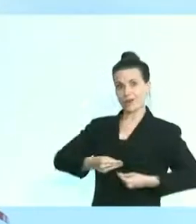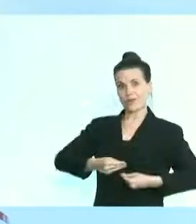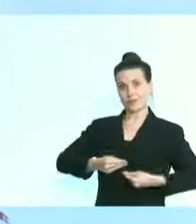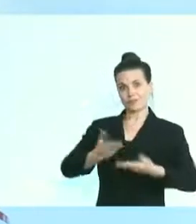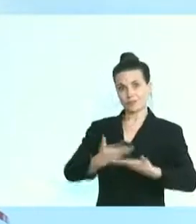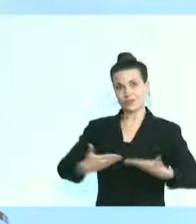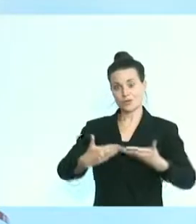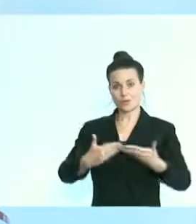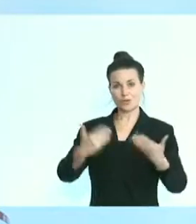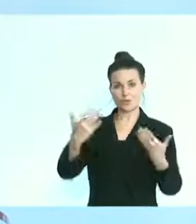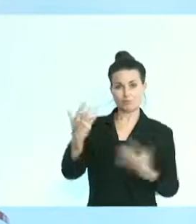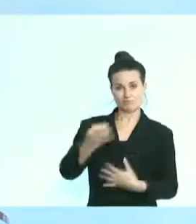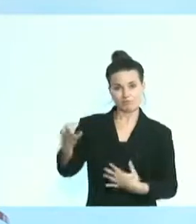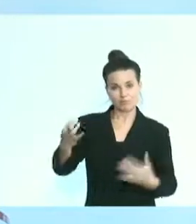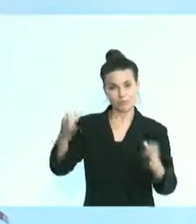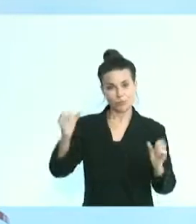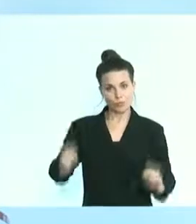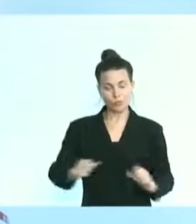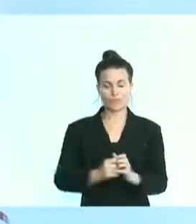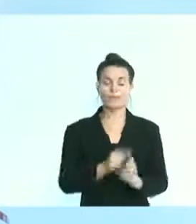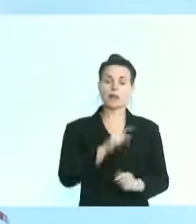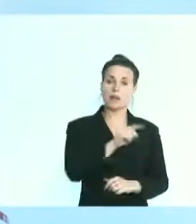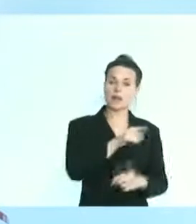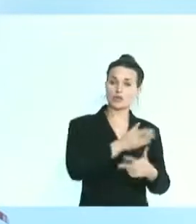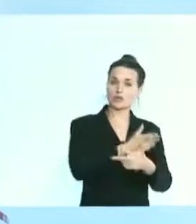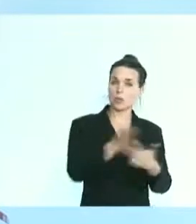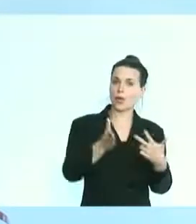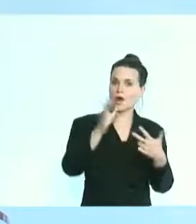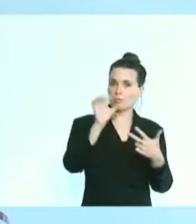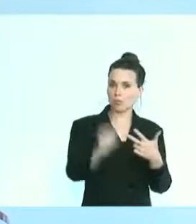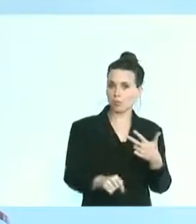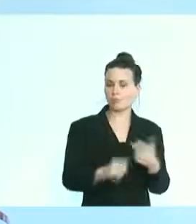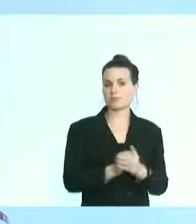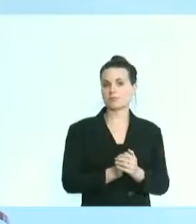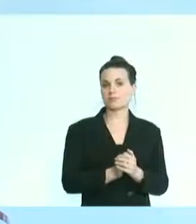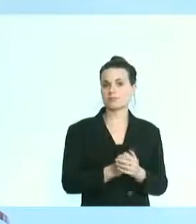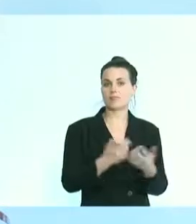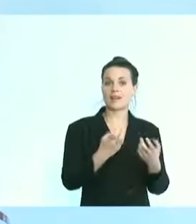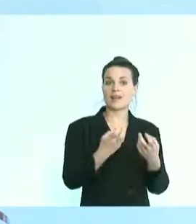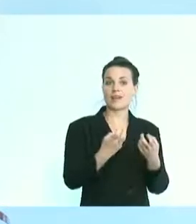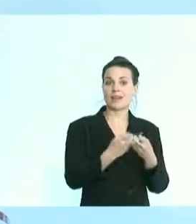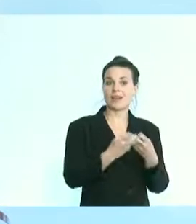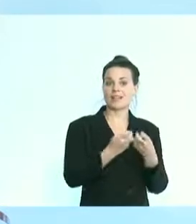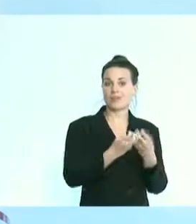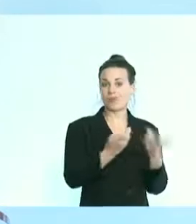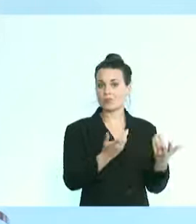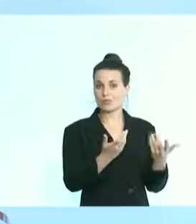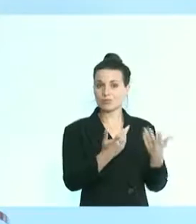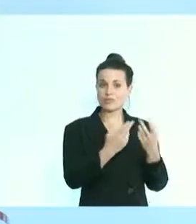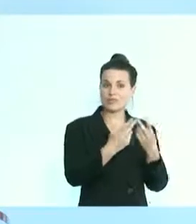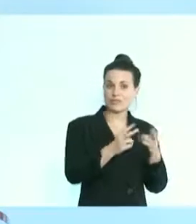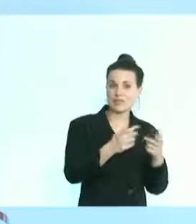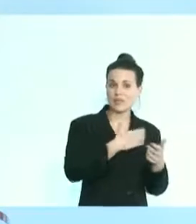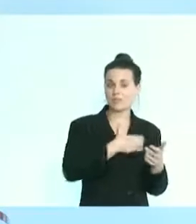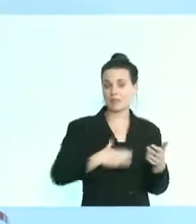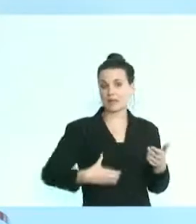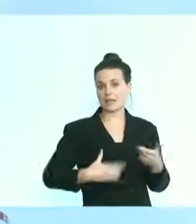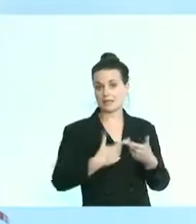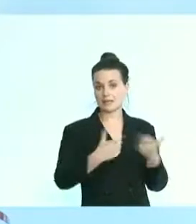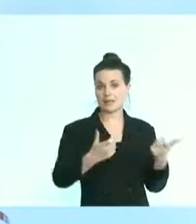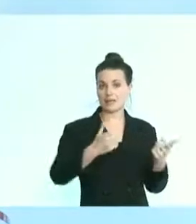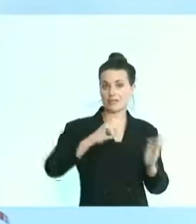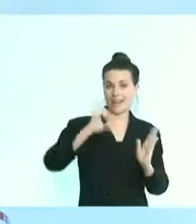3 options. Les collectivités qui n'ont pas d'agrément de service civique peuvent adresser une